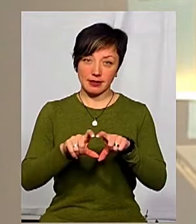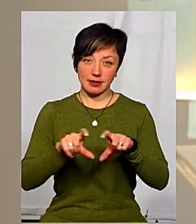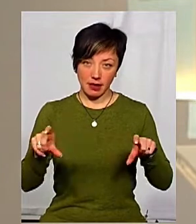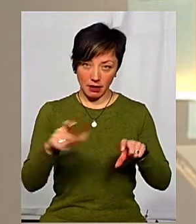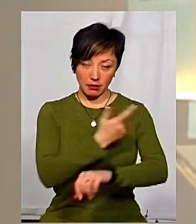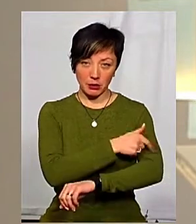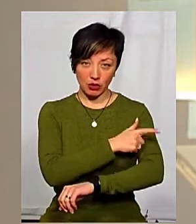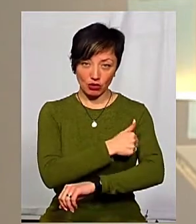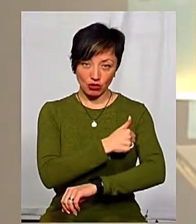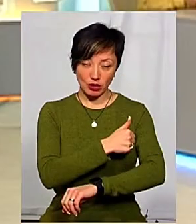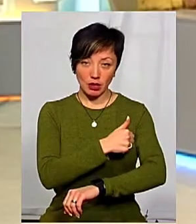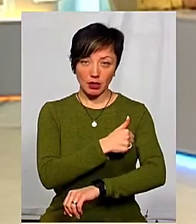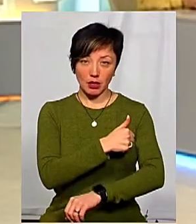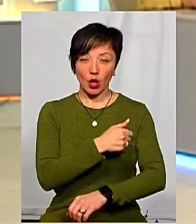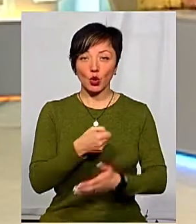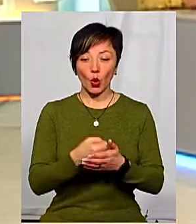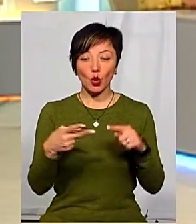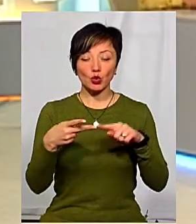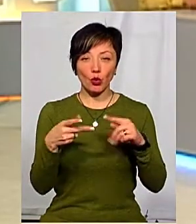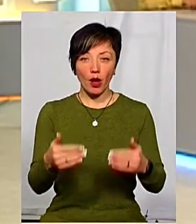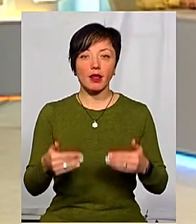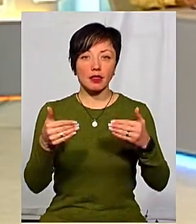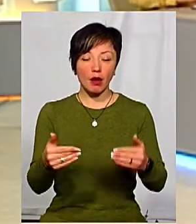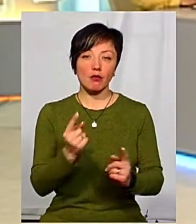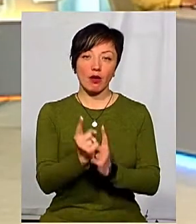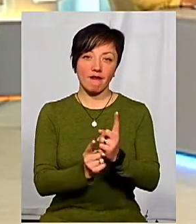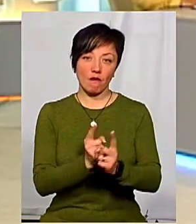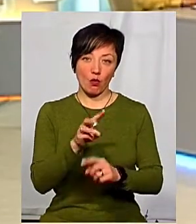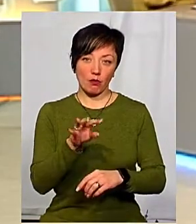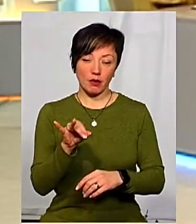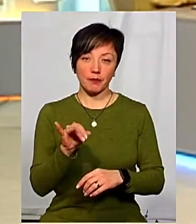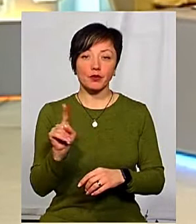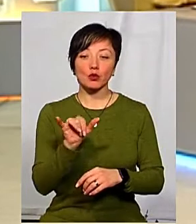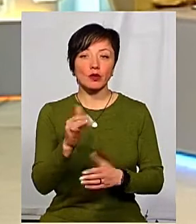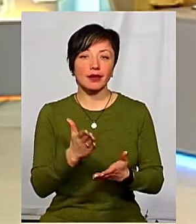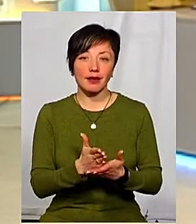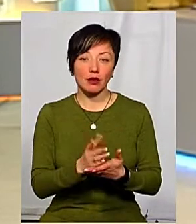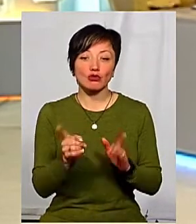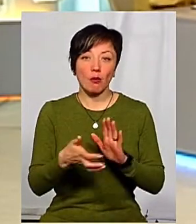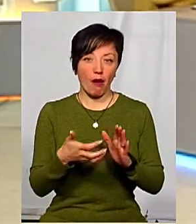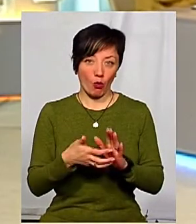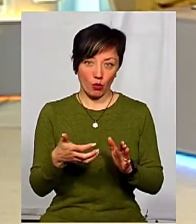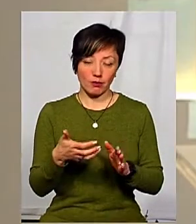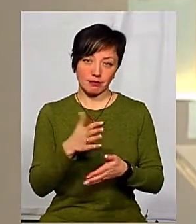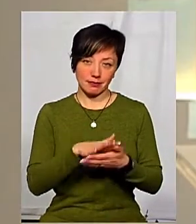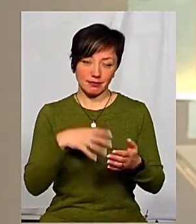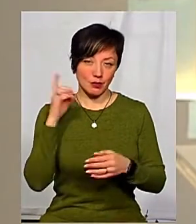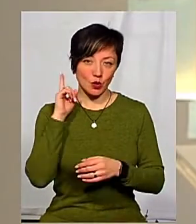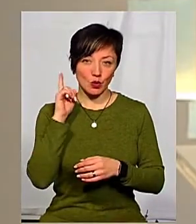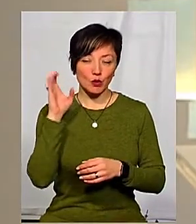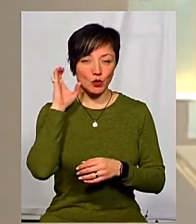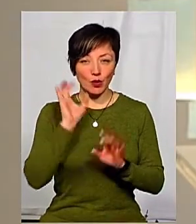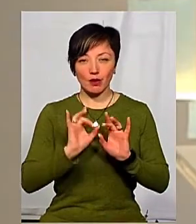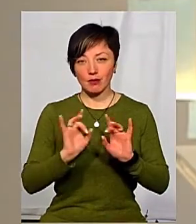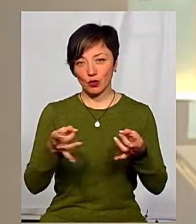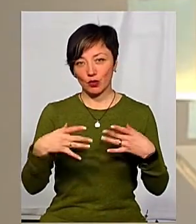комунальний заклад медичний до другого етапу реформи. Що в них є, чого бракує? Давайте послухаємо, що